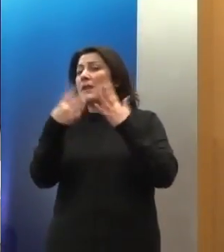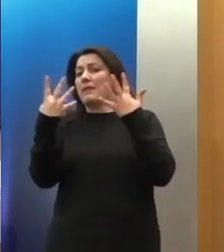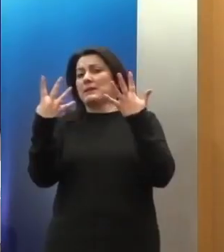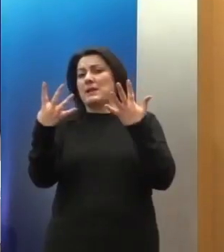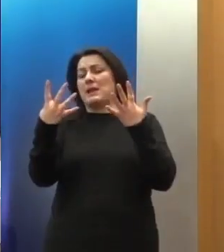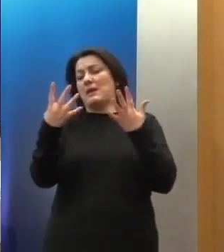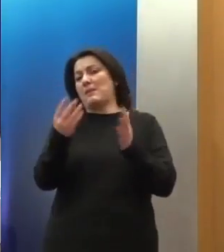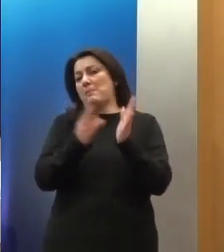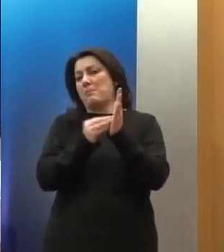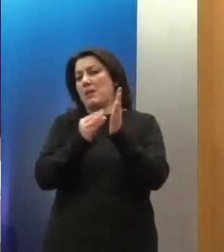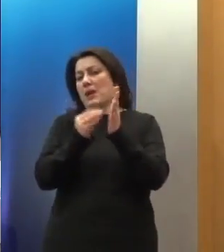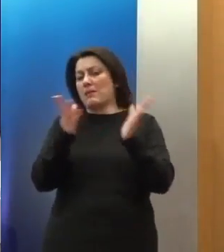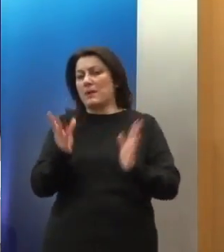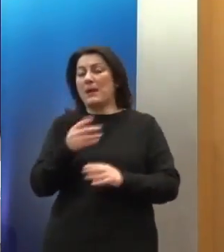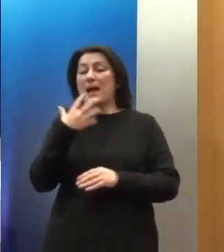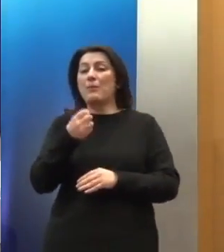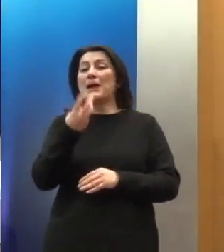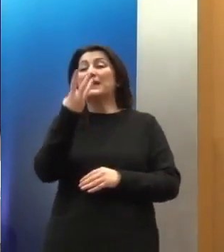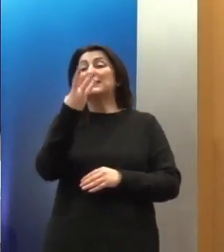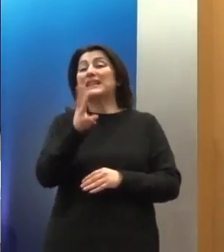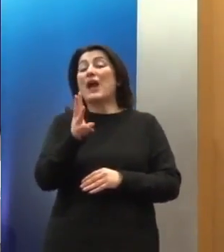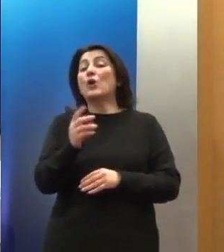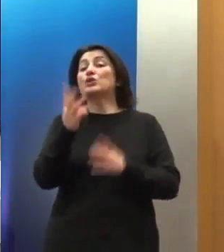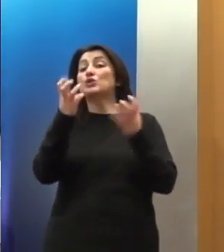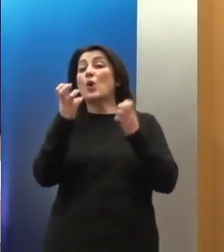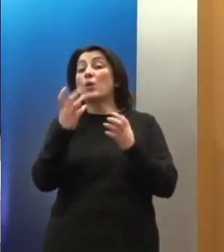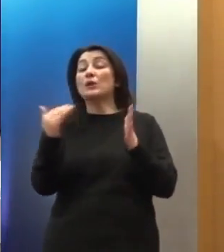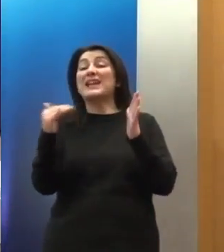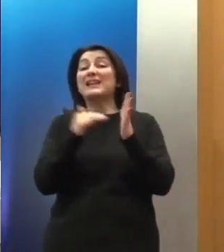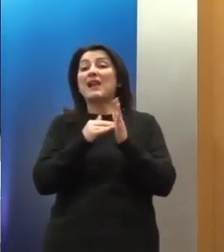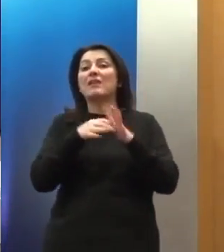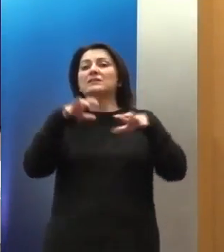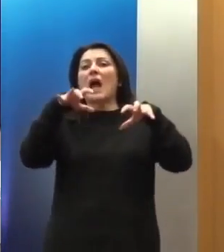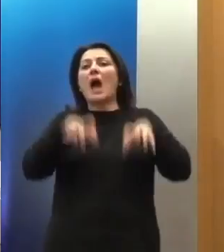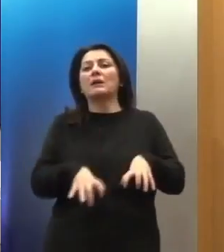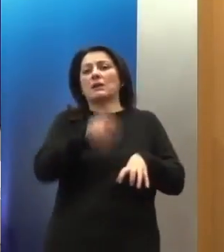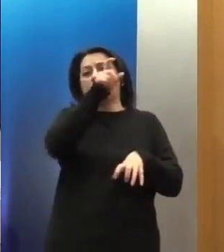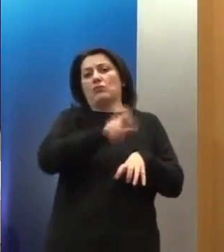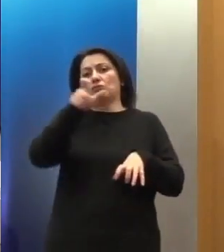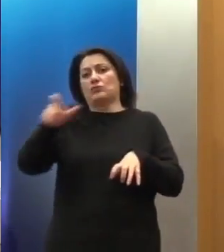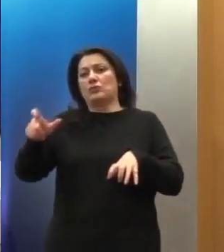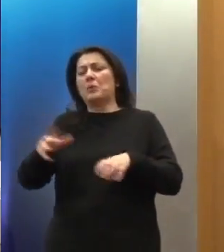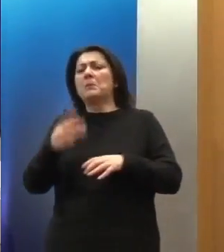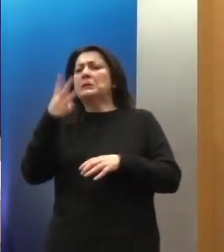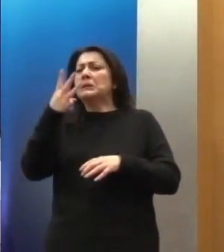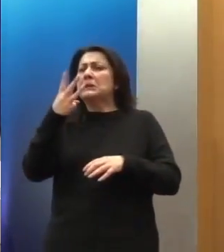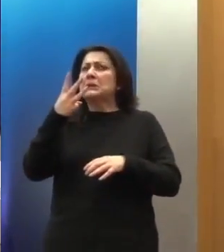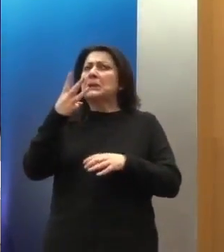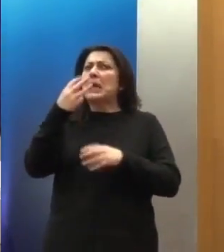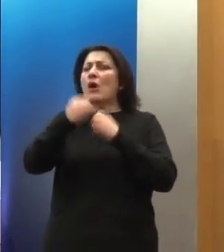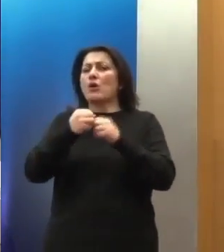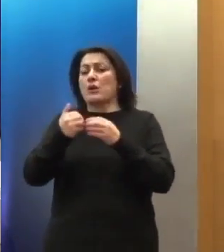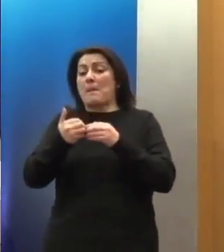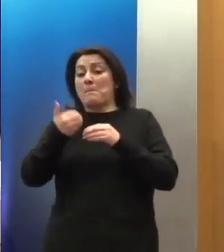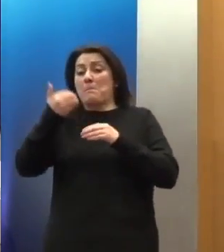2009, ας πούμε, έχουμε 380.000 ανέργους. Προχωράμε 3-4 χρόνια, 3 χρόνια